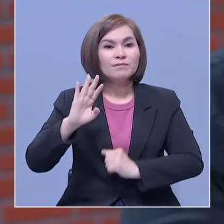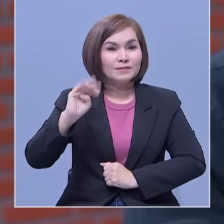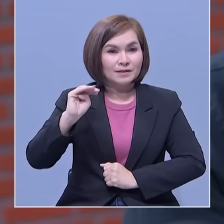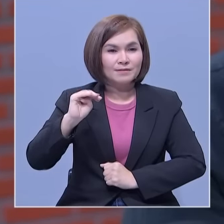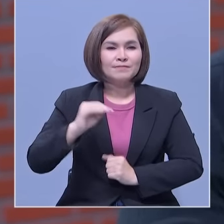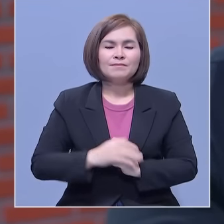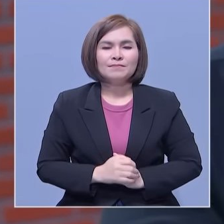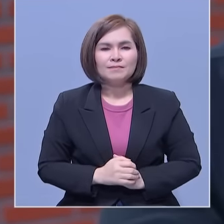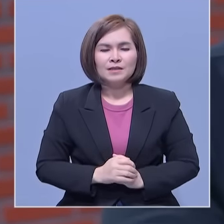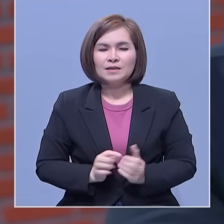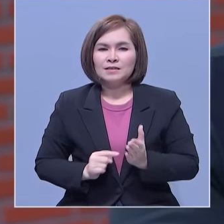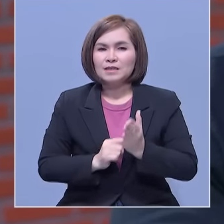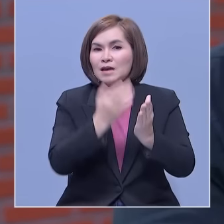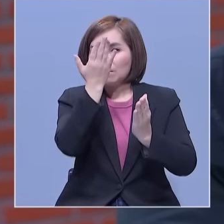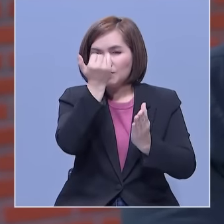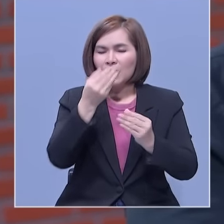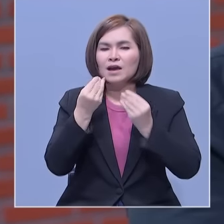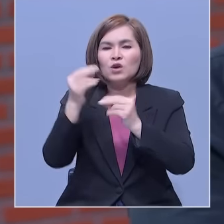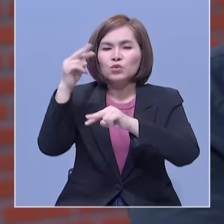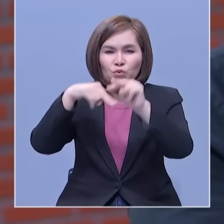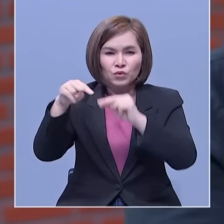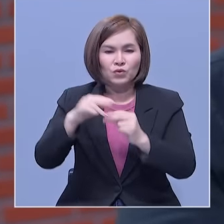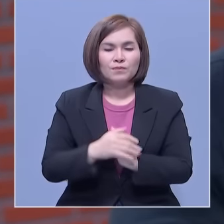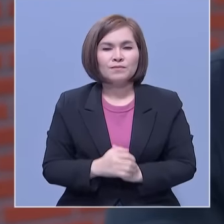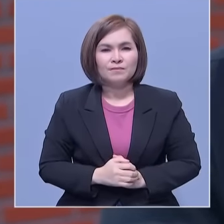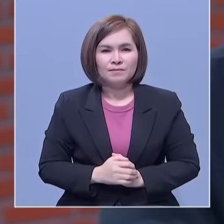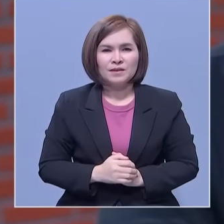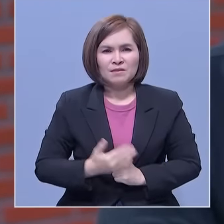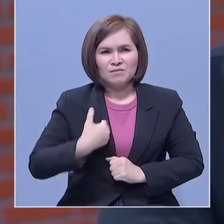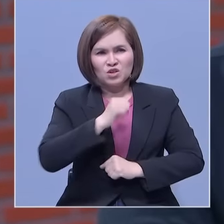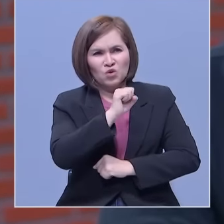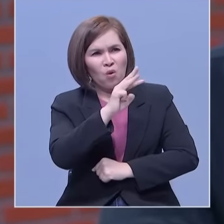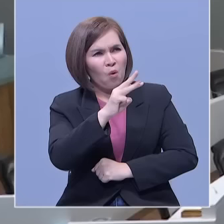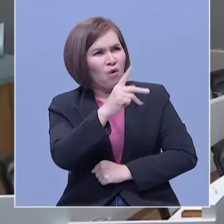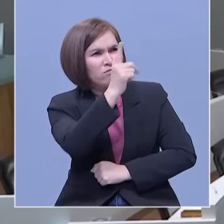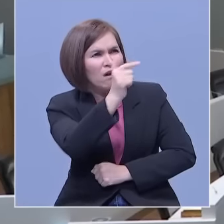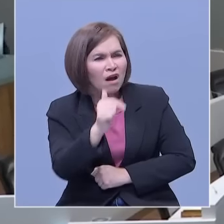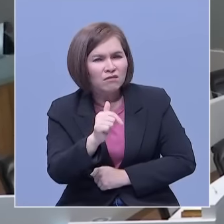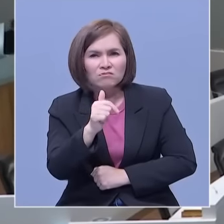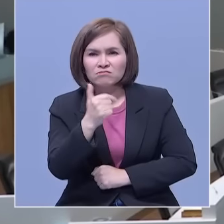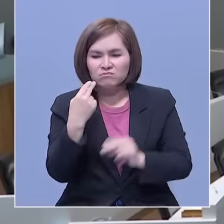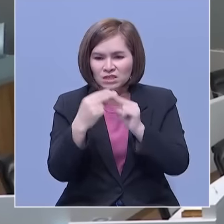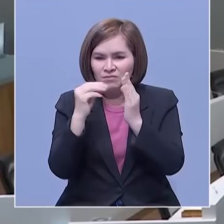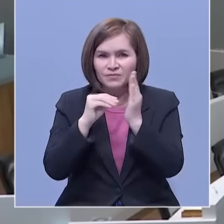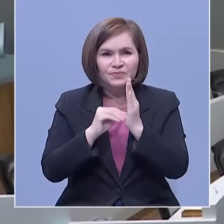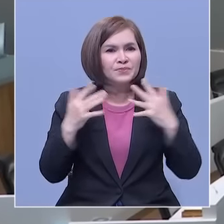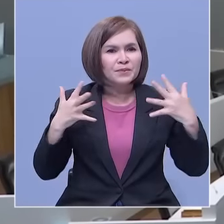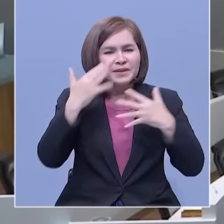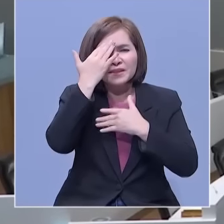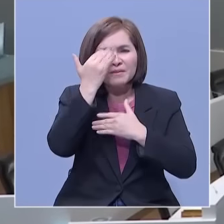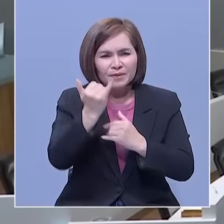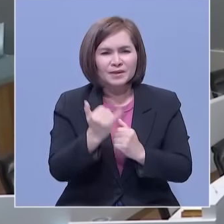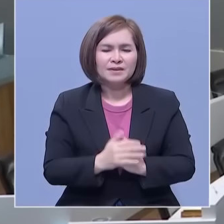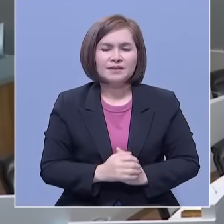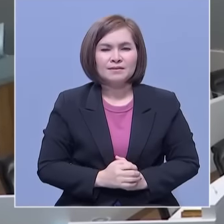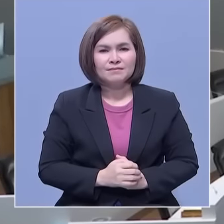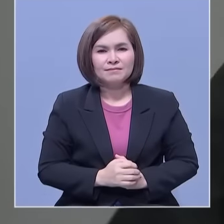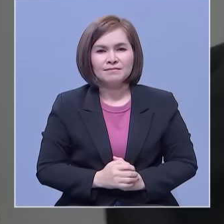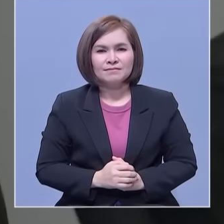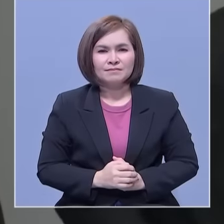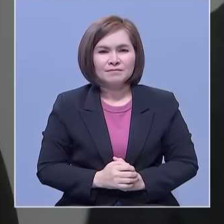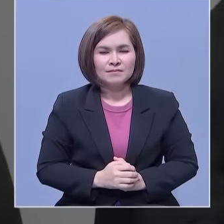มือแทนที่กลุ่มสวตัวจี๊ดเนี่ยคือหลายท่านอาจจะมีคำถามมทำไมครั้งเนี้ยออครับสวตัวจี๊ดหลายๆ